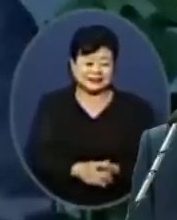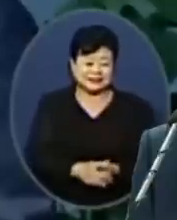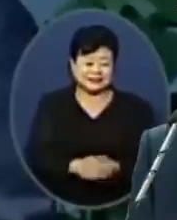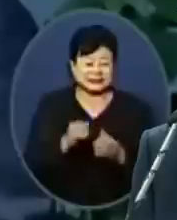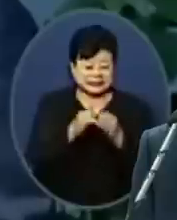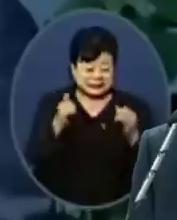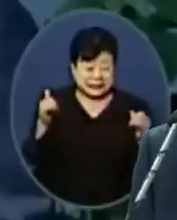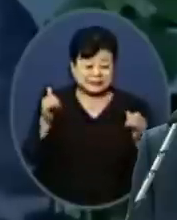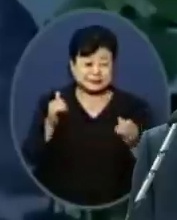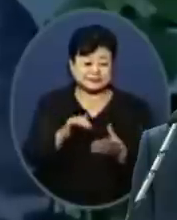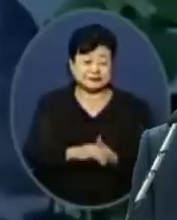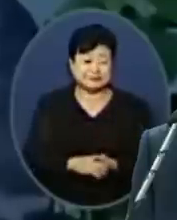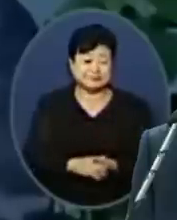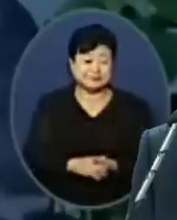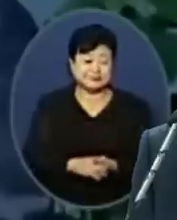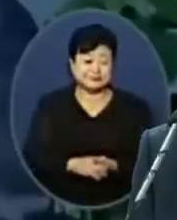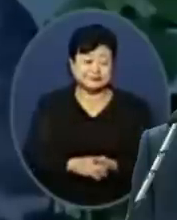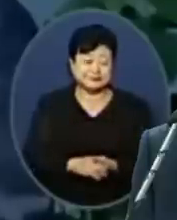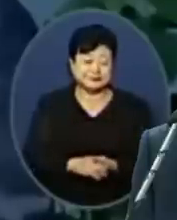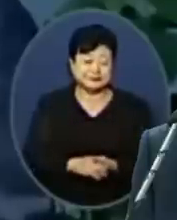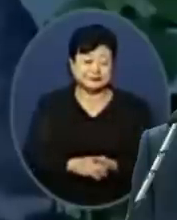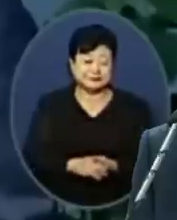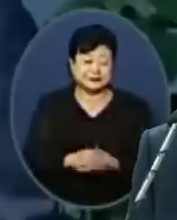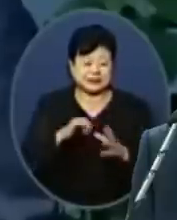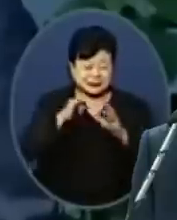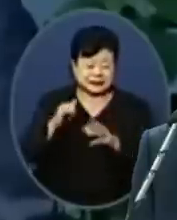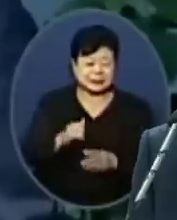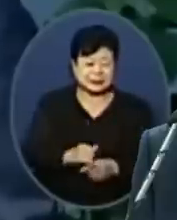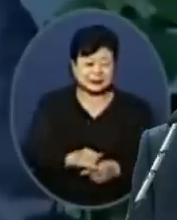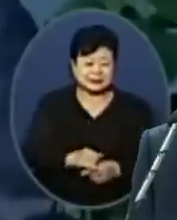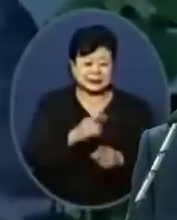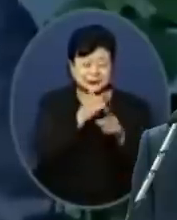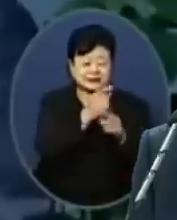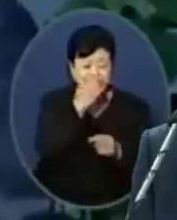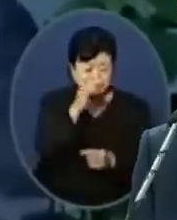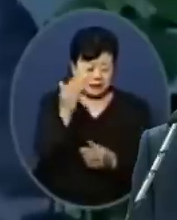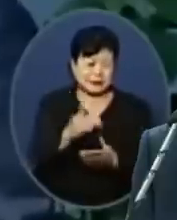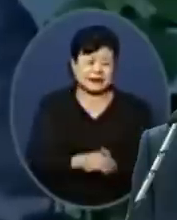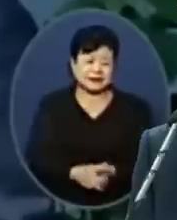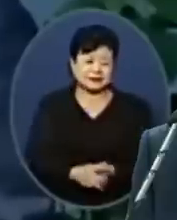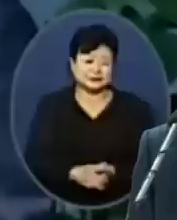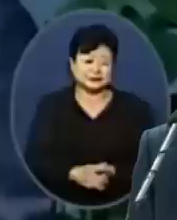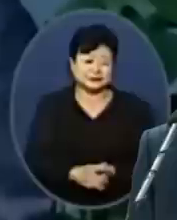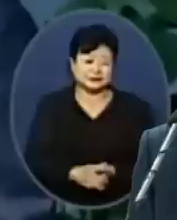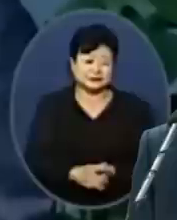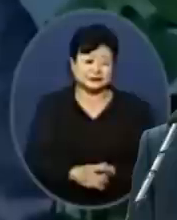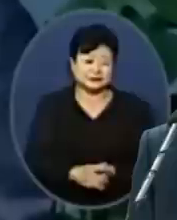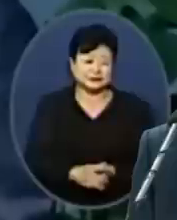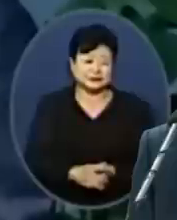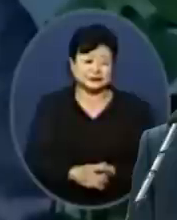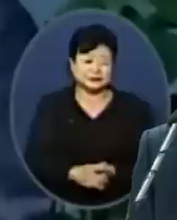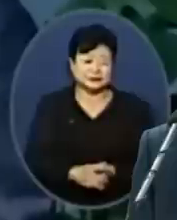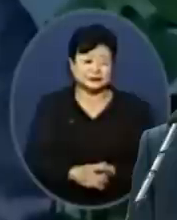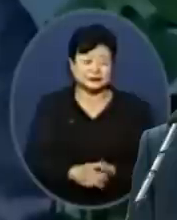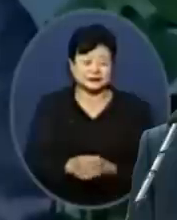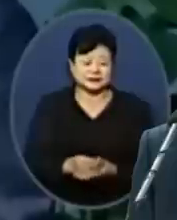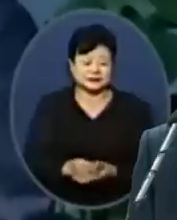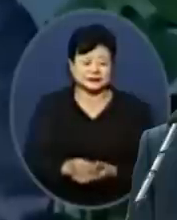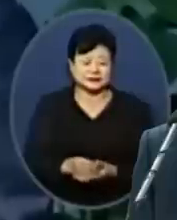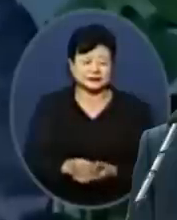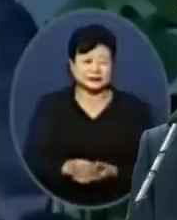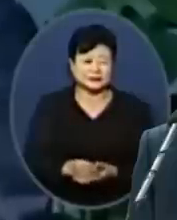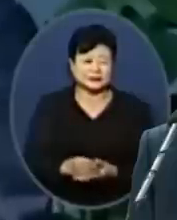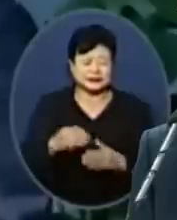그런 사람으로서 이 세상에 승리하고 살아갈 수가 있는 것입니다. 다윗과 사울의